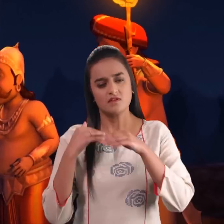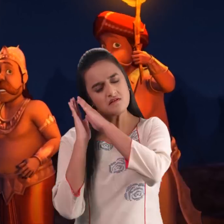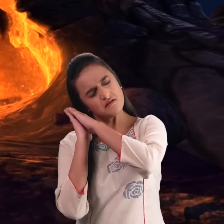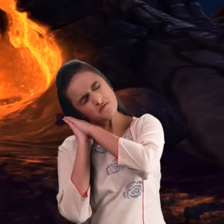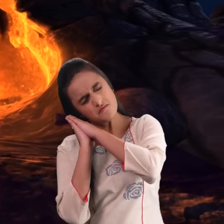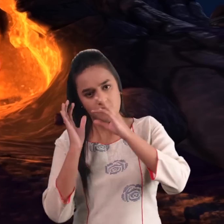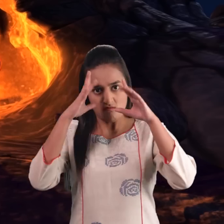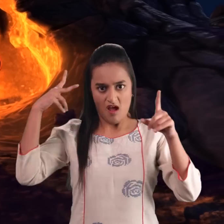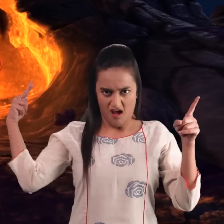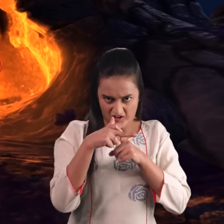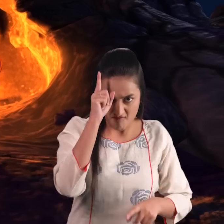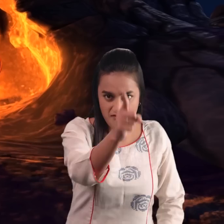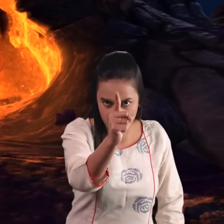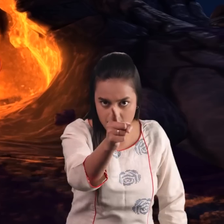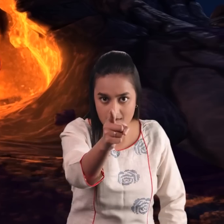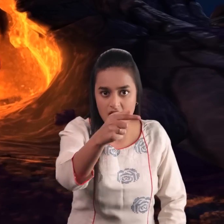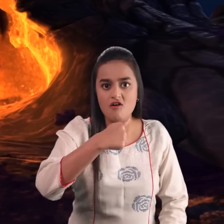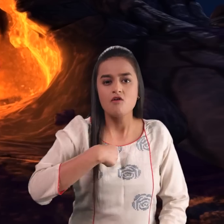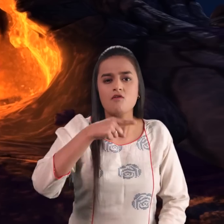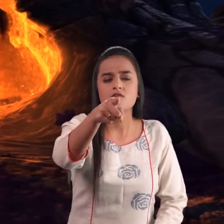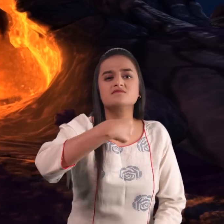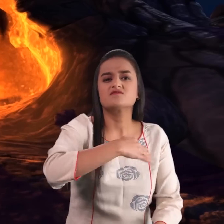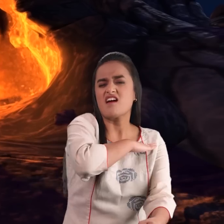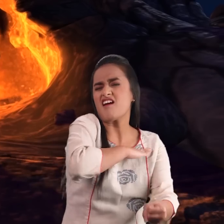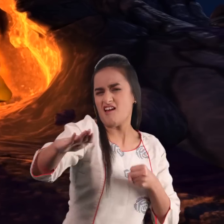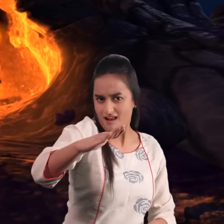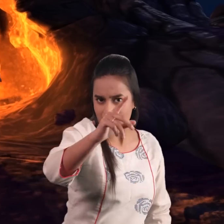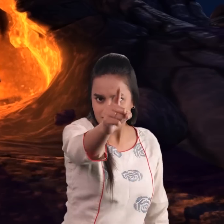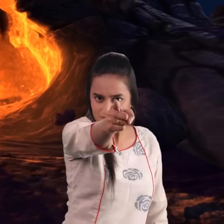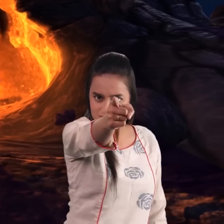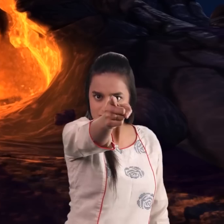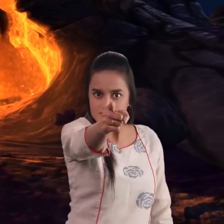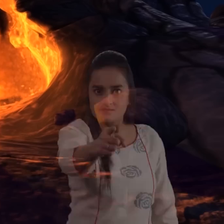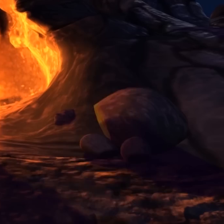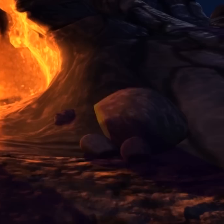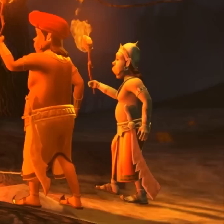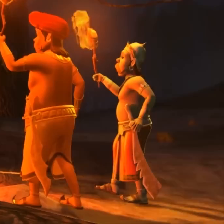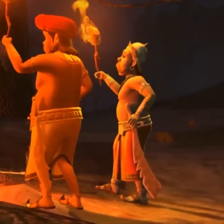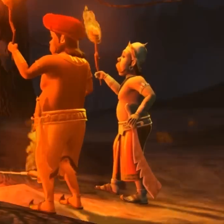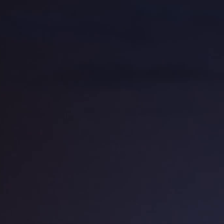मेरी नींद खराब करने वालों को मैं सदा की नींद सुला दूंगा।